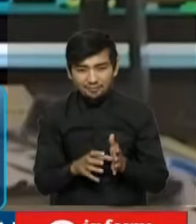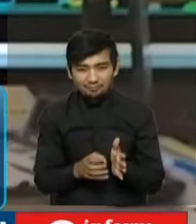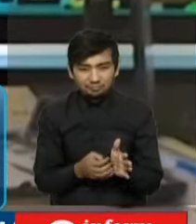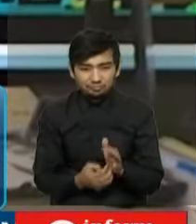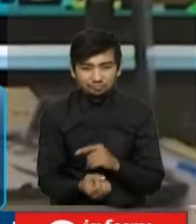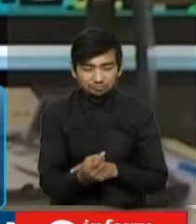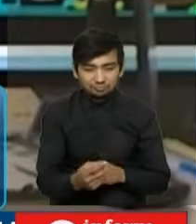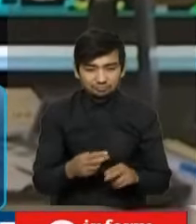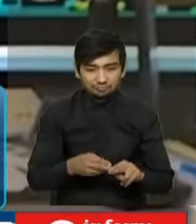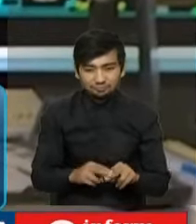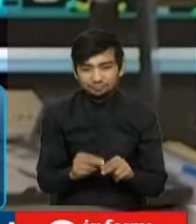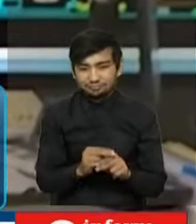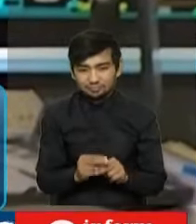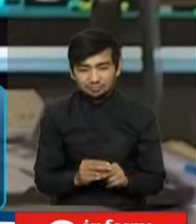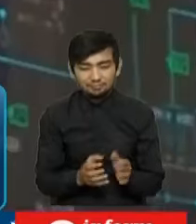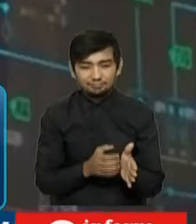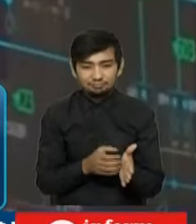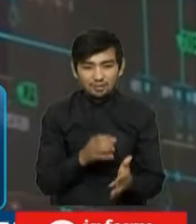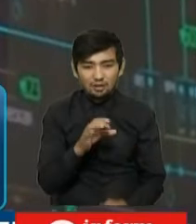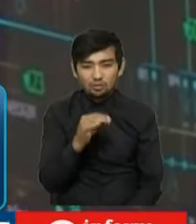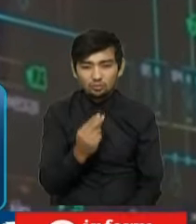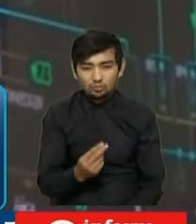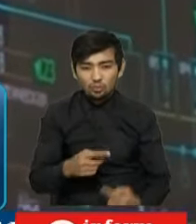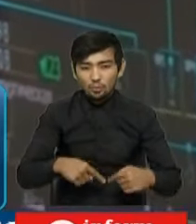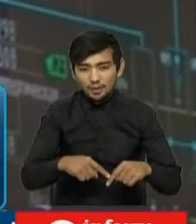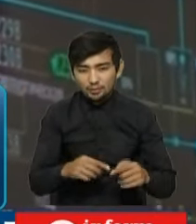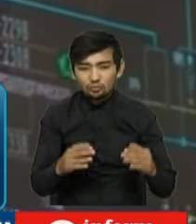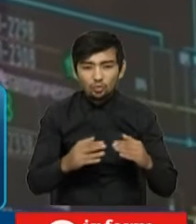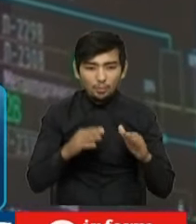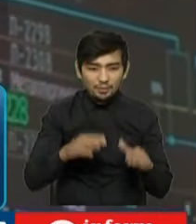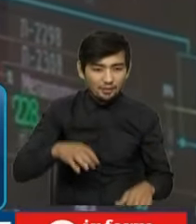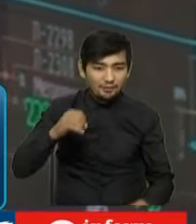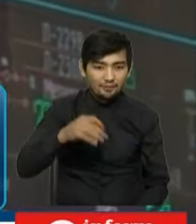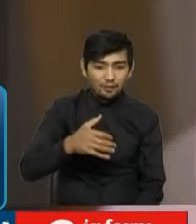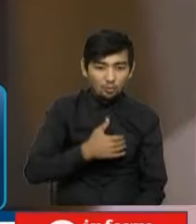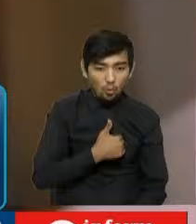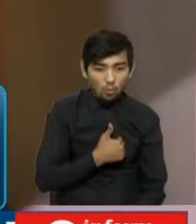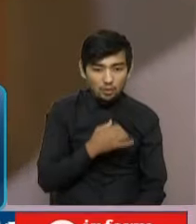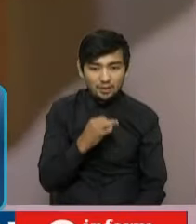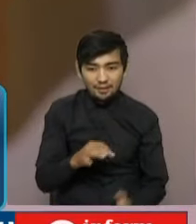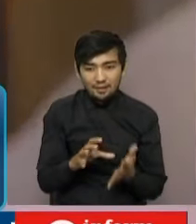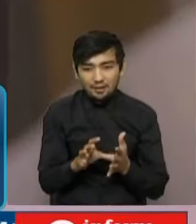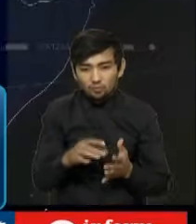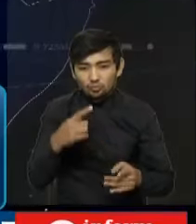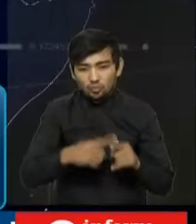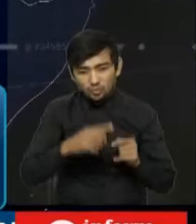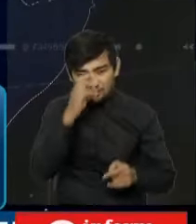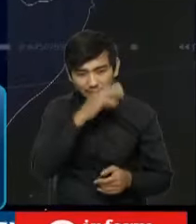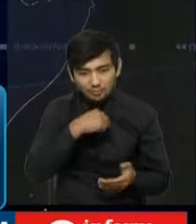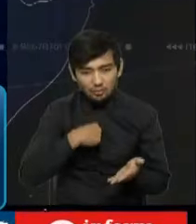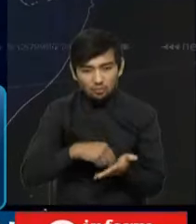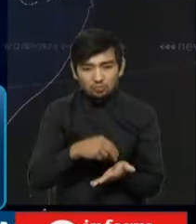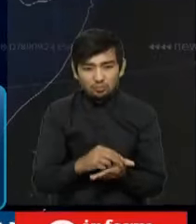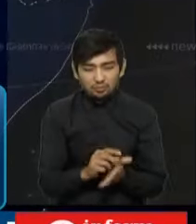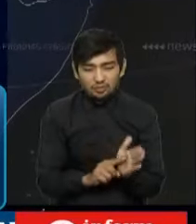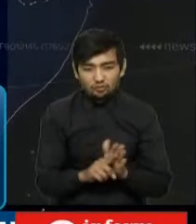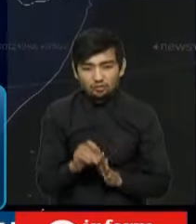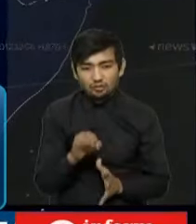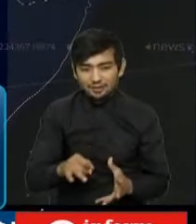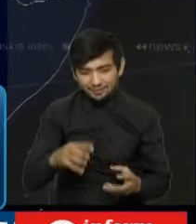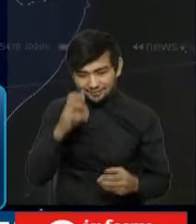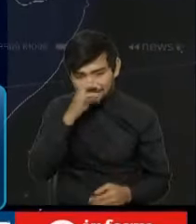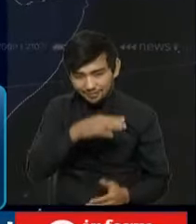недостаточно. Чтобы в домах, социальных объектах и предприятиях был свет, энергию приходится закупать из других стран. В год наша страна производит